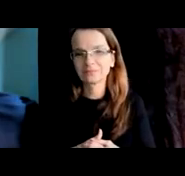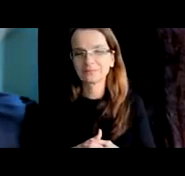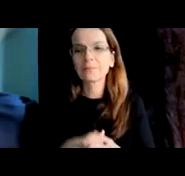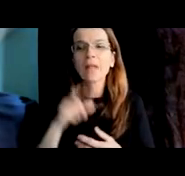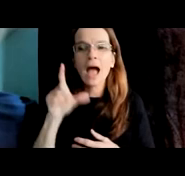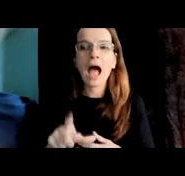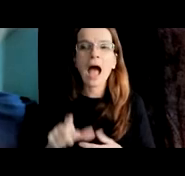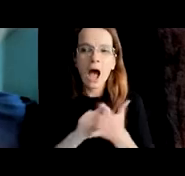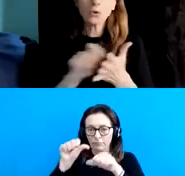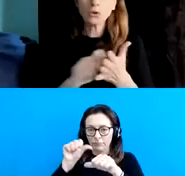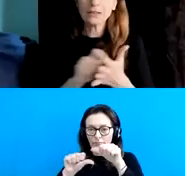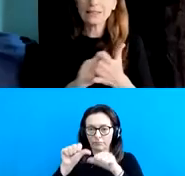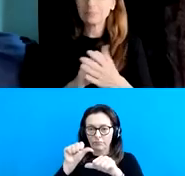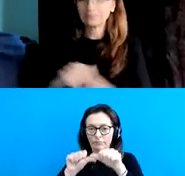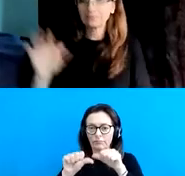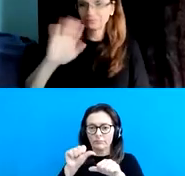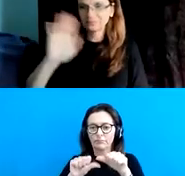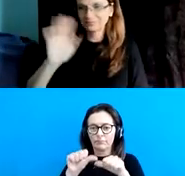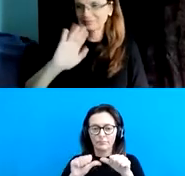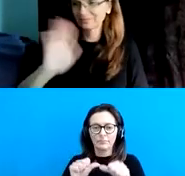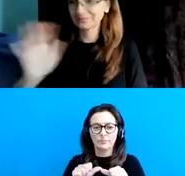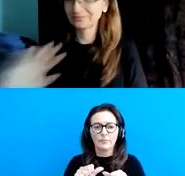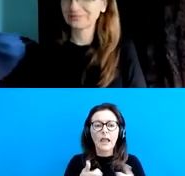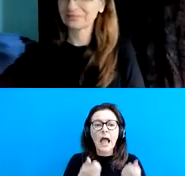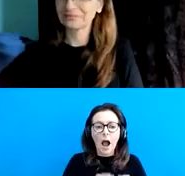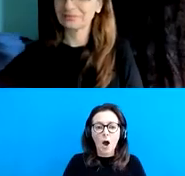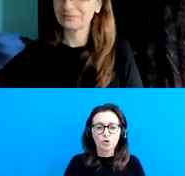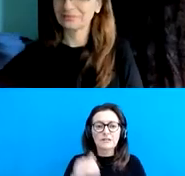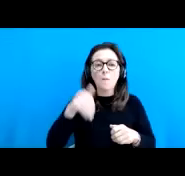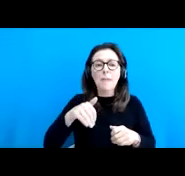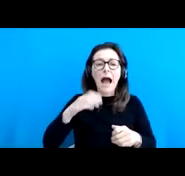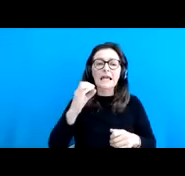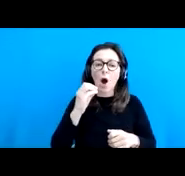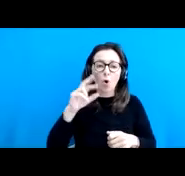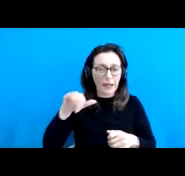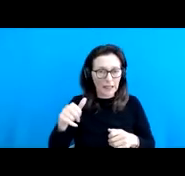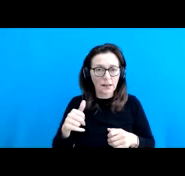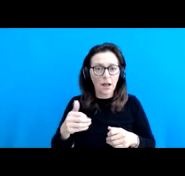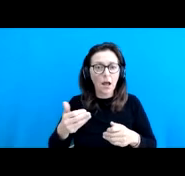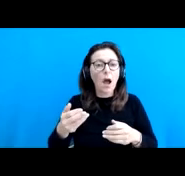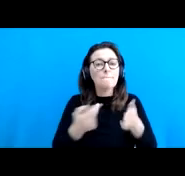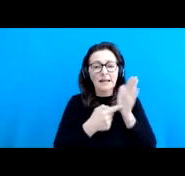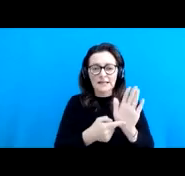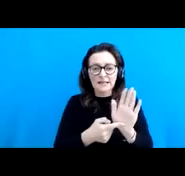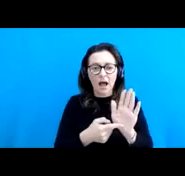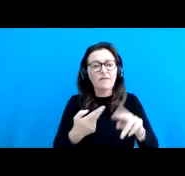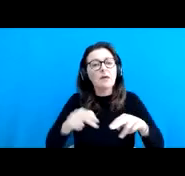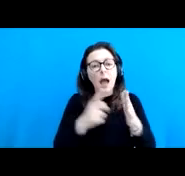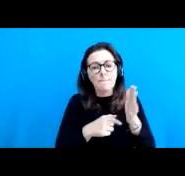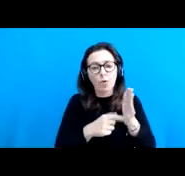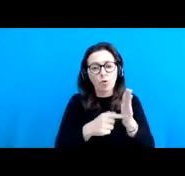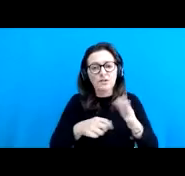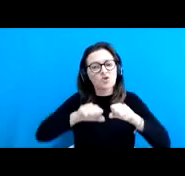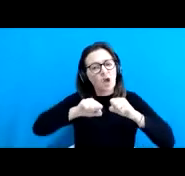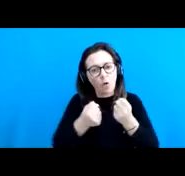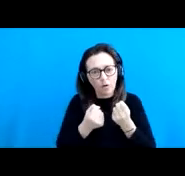Avtorica Maja Ogrin v tem poglavju predstavi nekaj najpogostejših pridobljenih možganskih okvar in poškodb ter